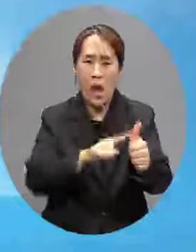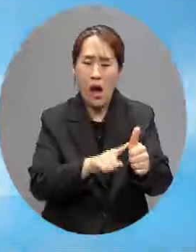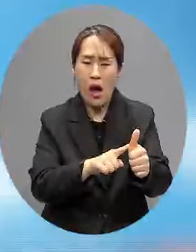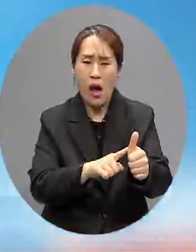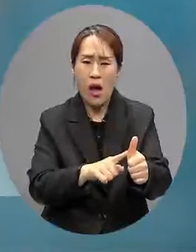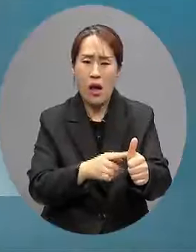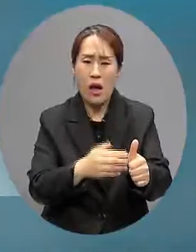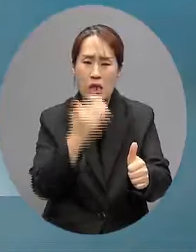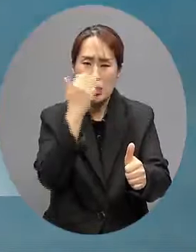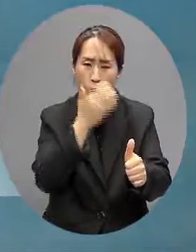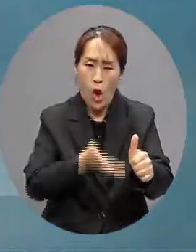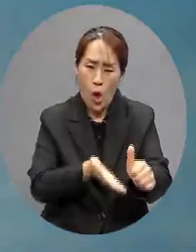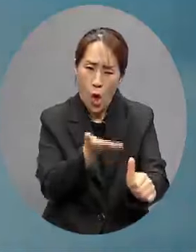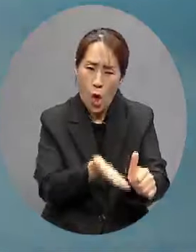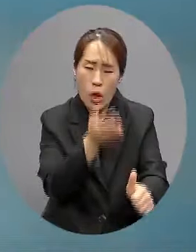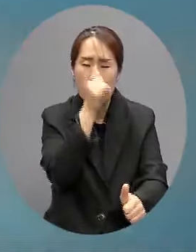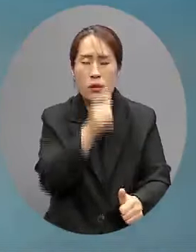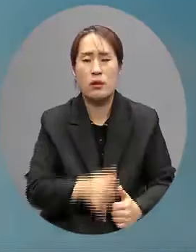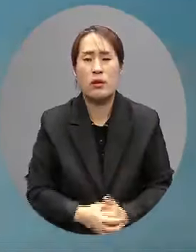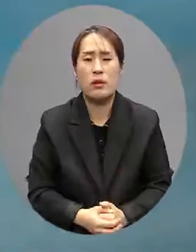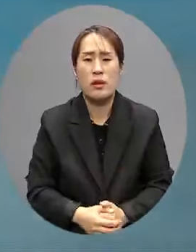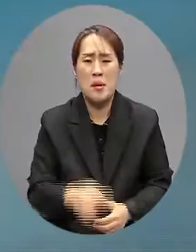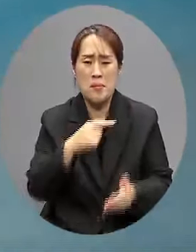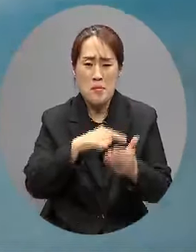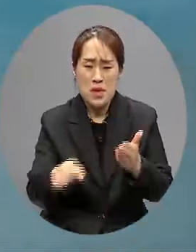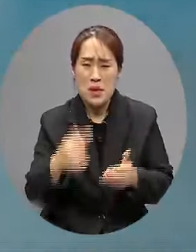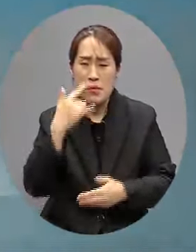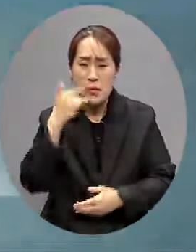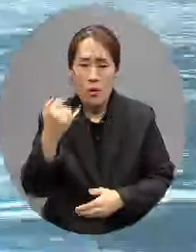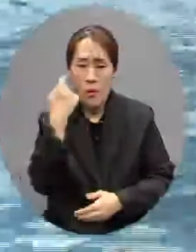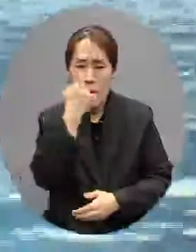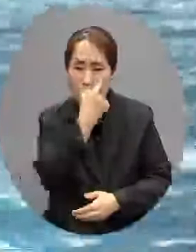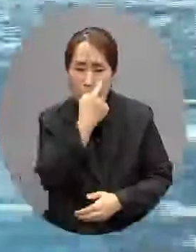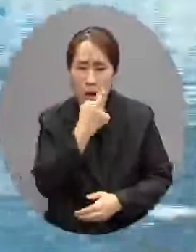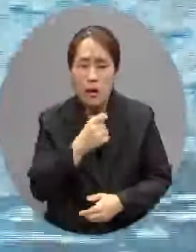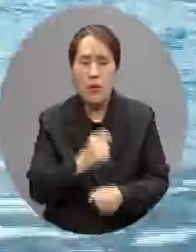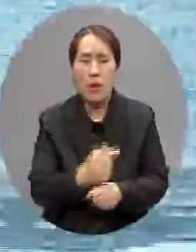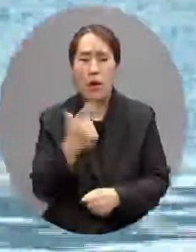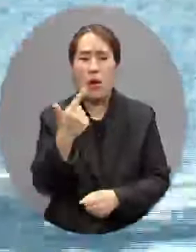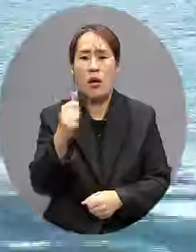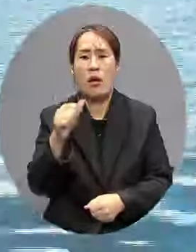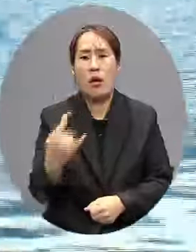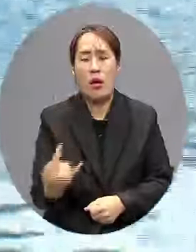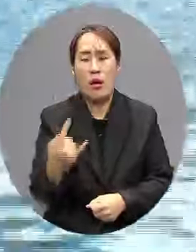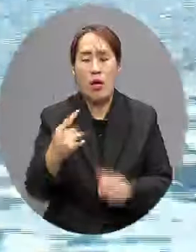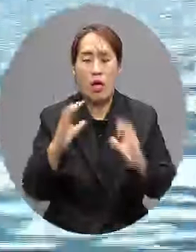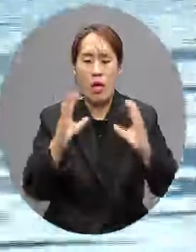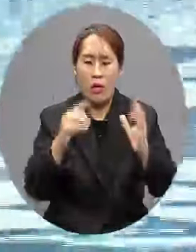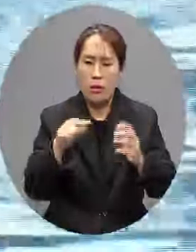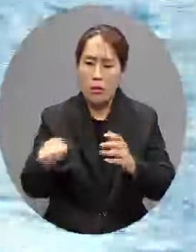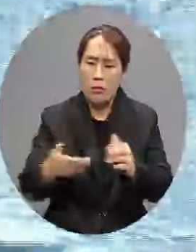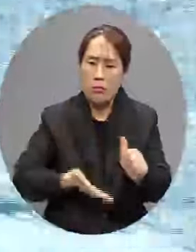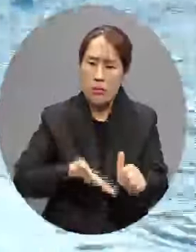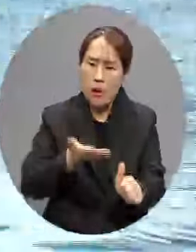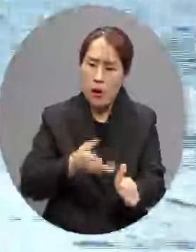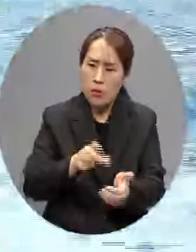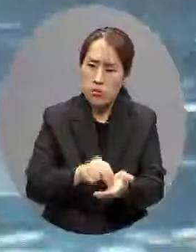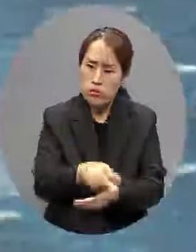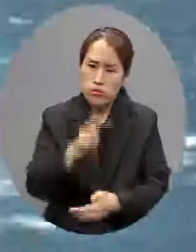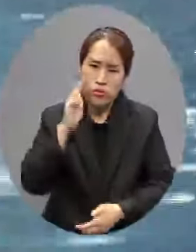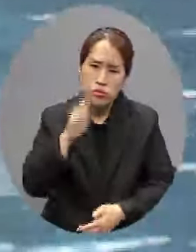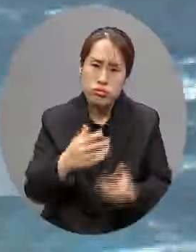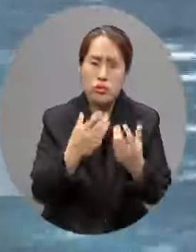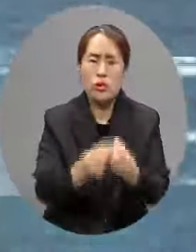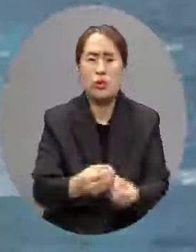성폭력을 저질렀다는 내용입니다 피해학생 부모가 확인한 사례만 여섯 차례인데 어린 학생들이 저질렀다고 보기에는 심각한